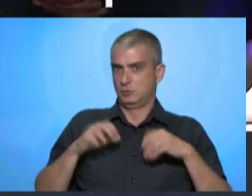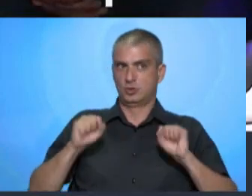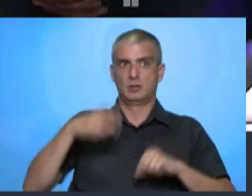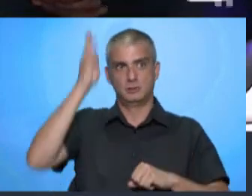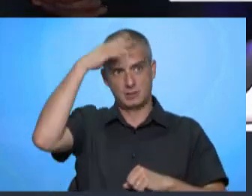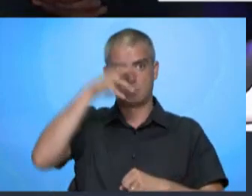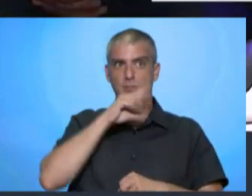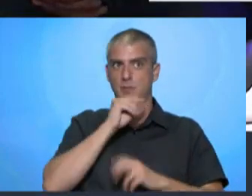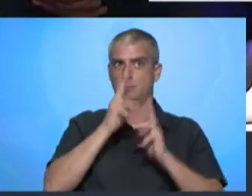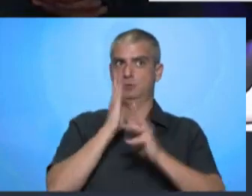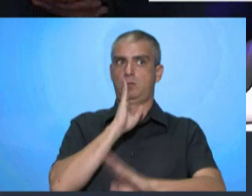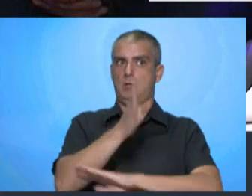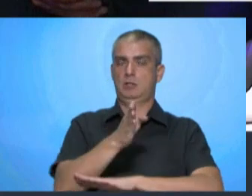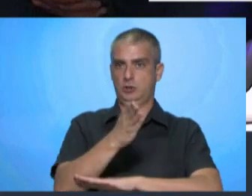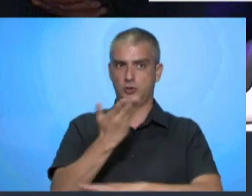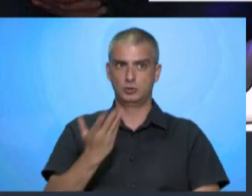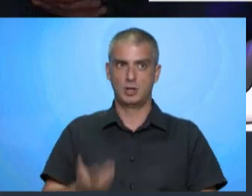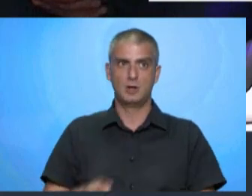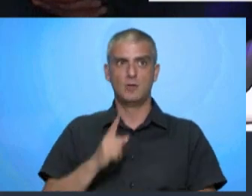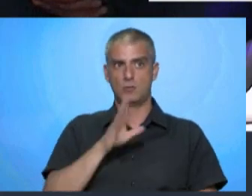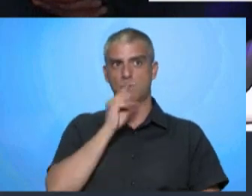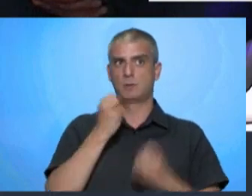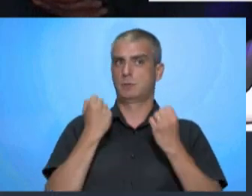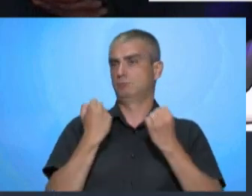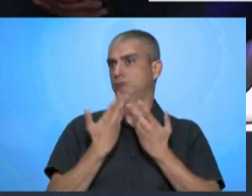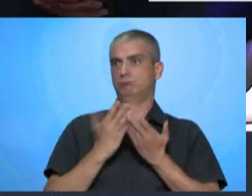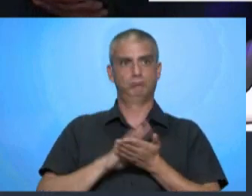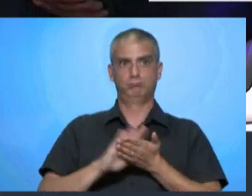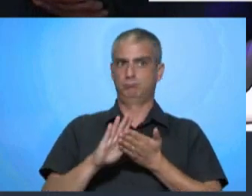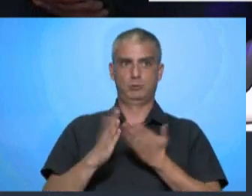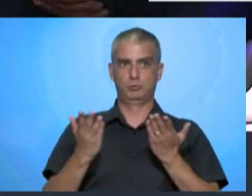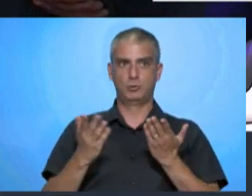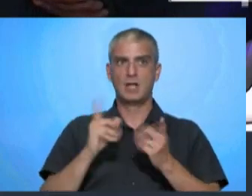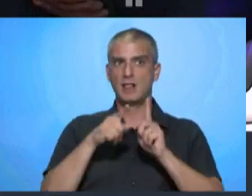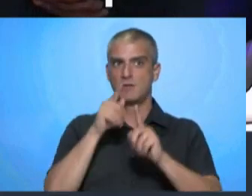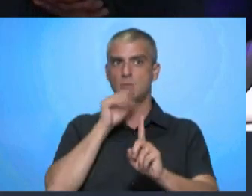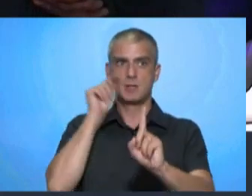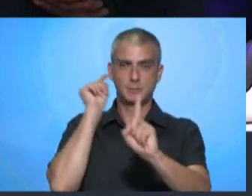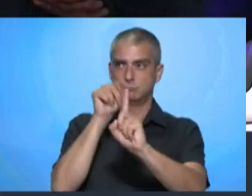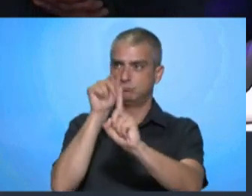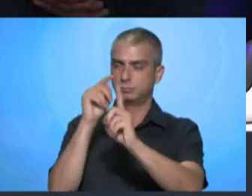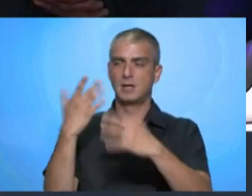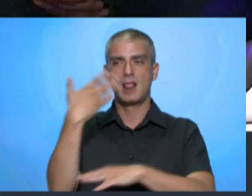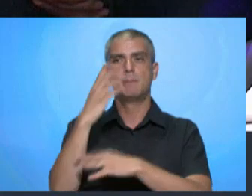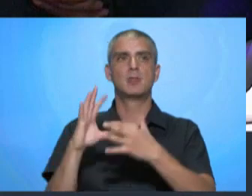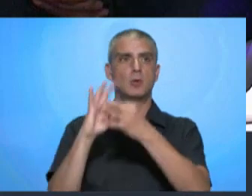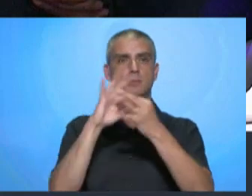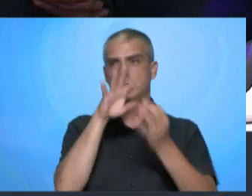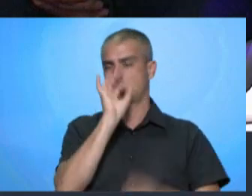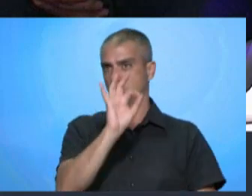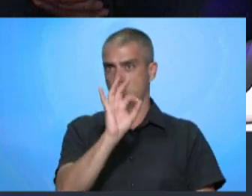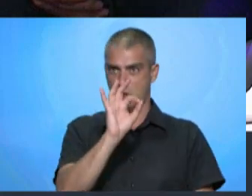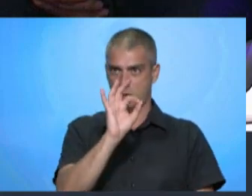Trump has a direct language, plain speaking, sometimes very direct pointing at specific